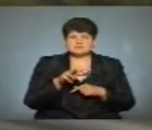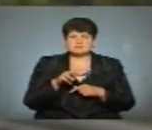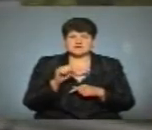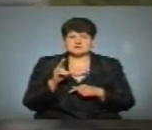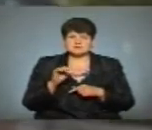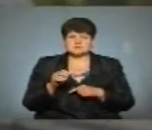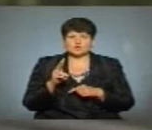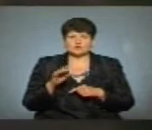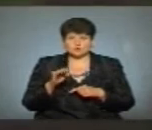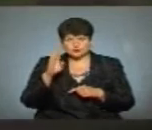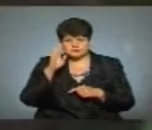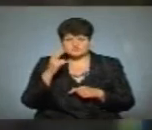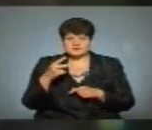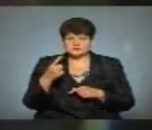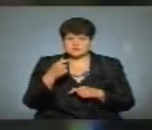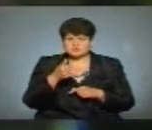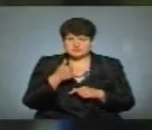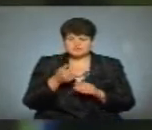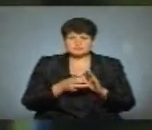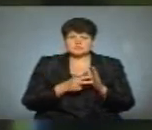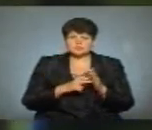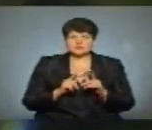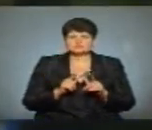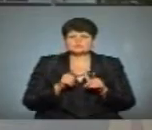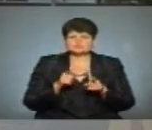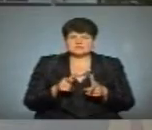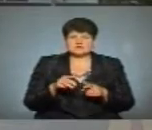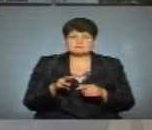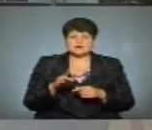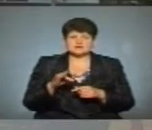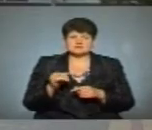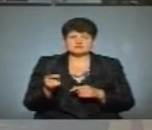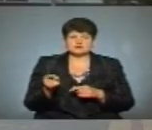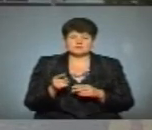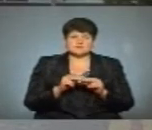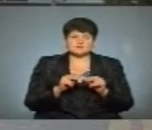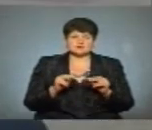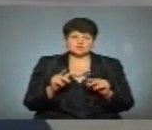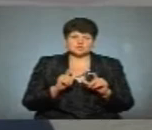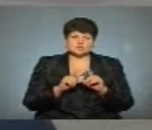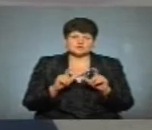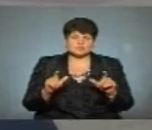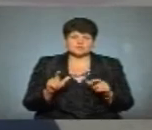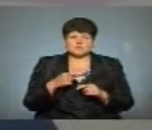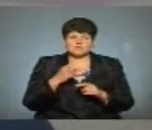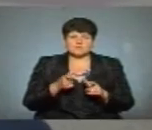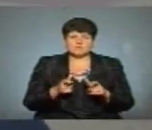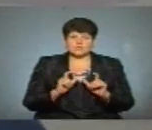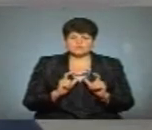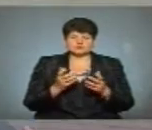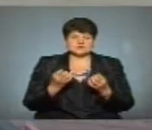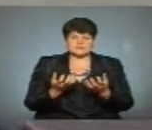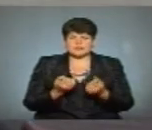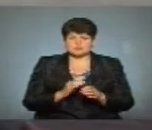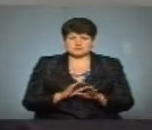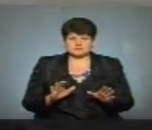Хлопцеві 21 рік. Він закінчує бакалаврат і планує вступити на магістратуру в Тернопільський педагогічний університет. Каже, повістку до армії ще не